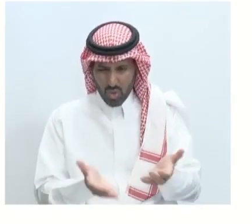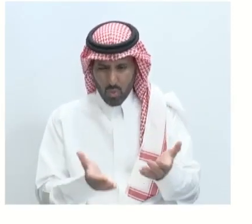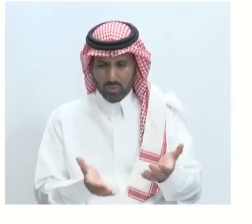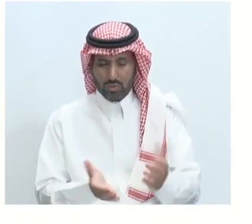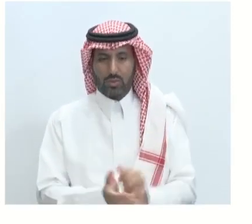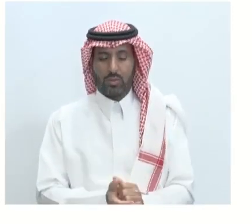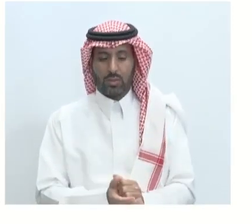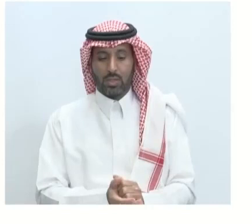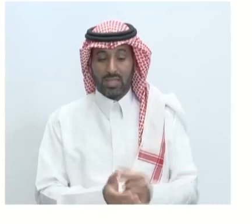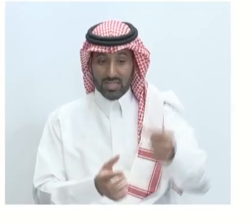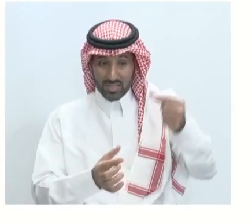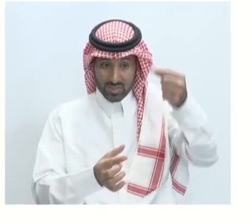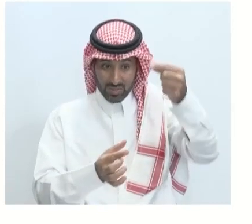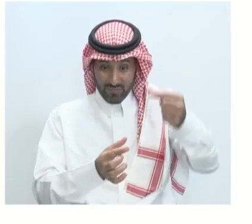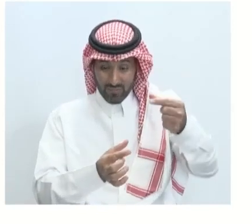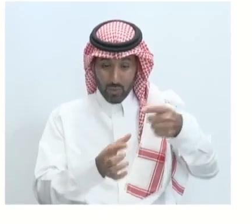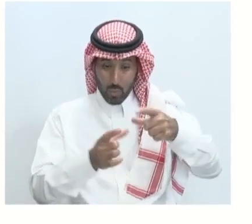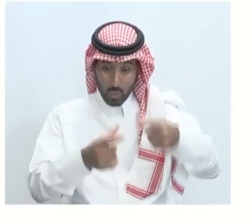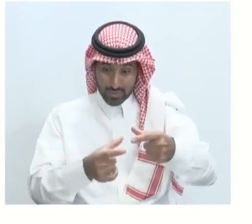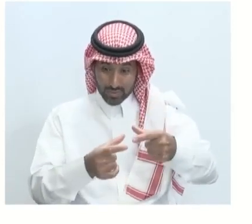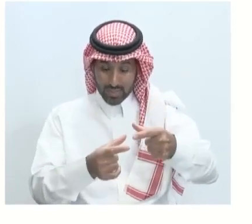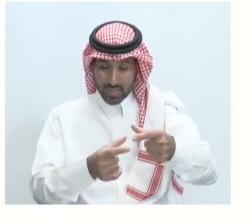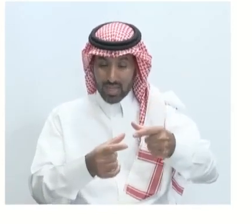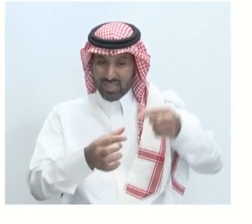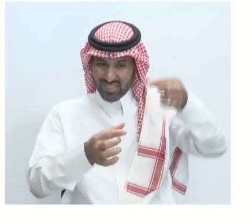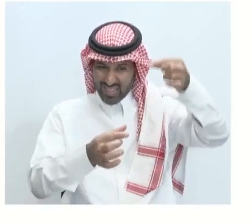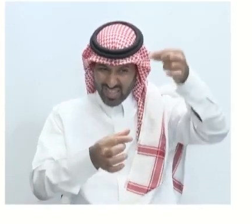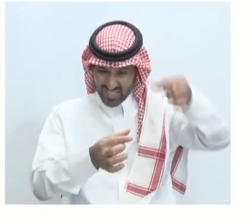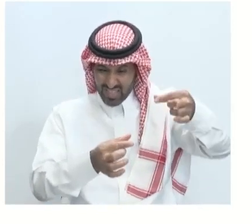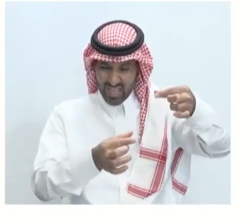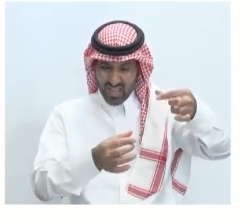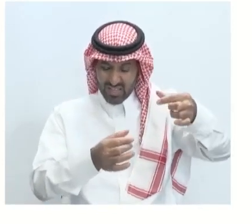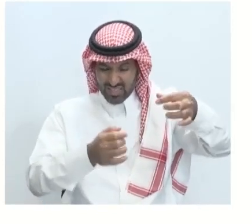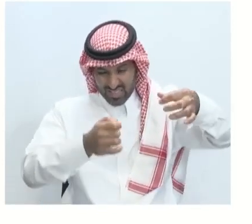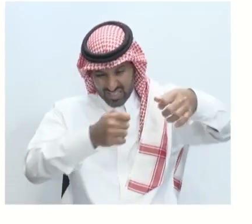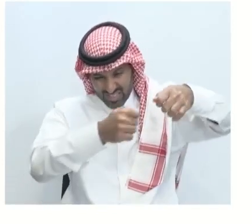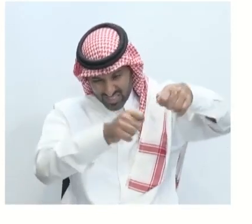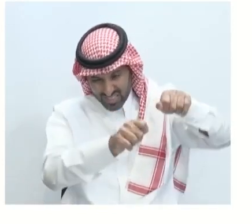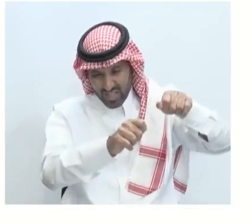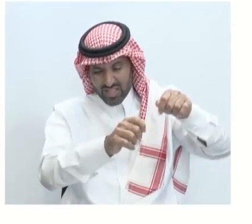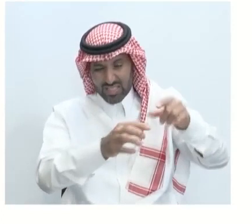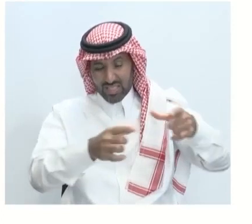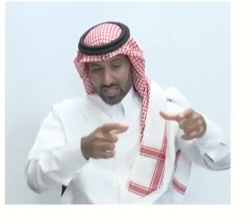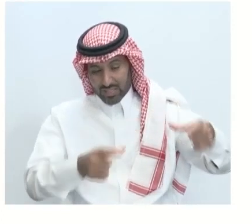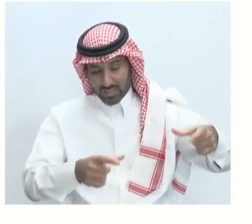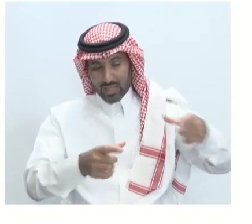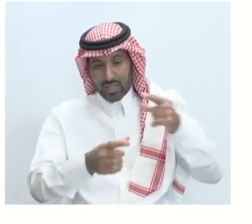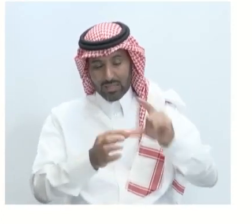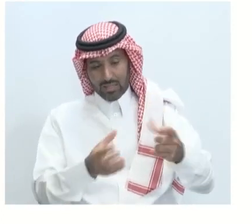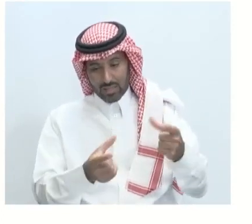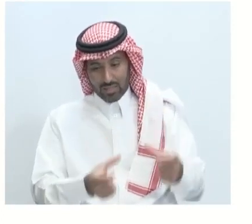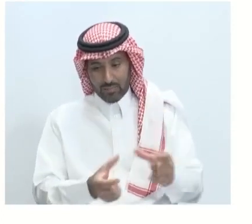ويتركز سمكها في وسطها اما اطرافها فتكون اقل كثيرا في السمك وتحمل